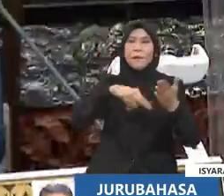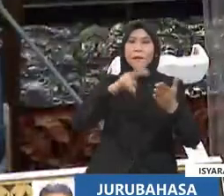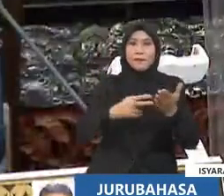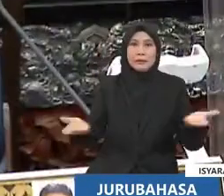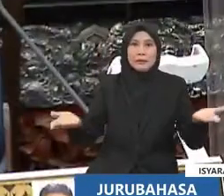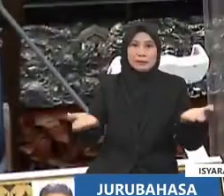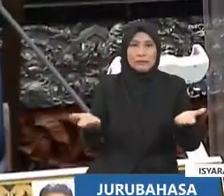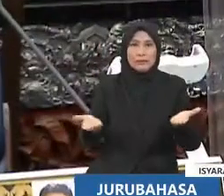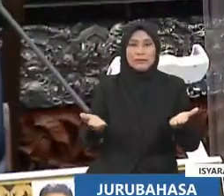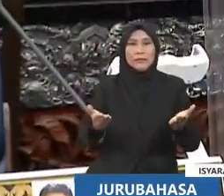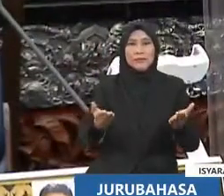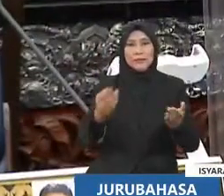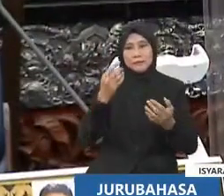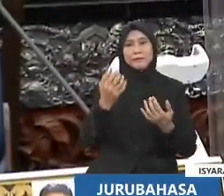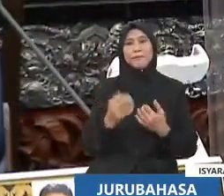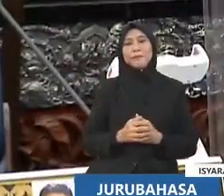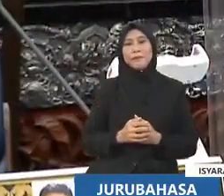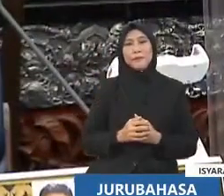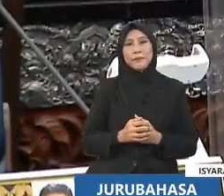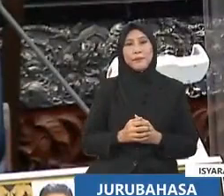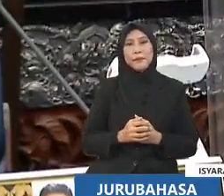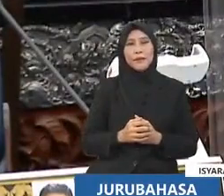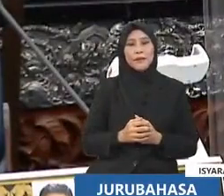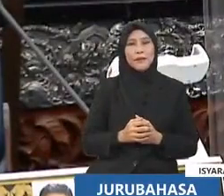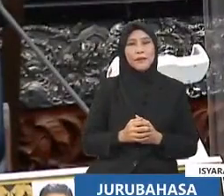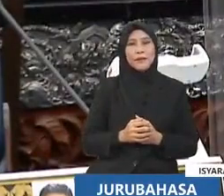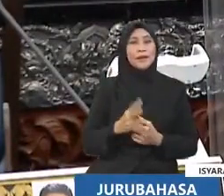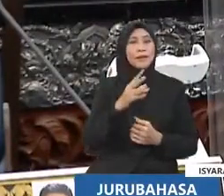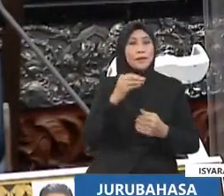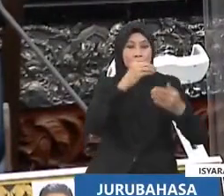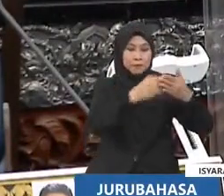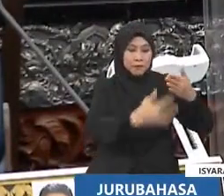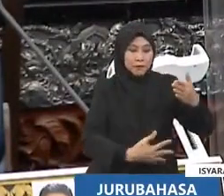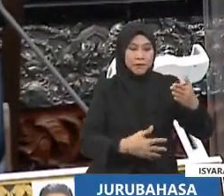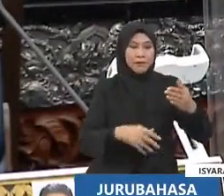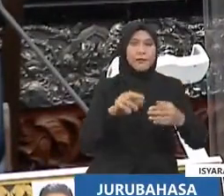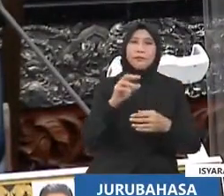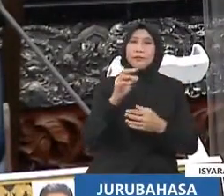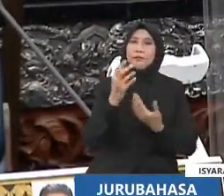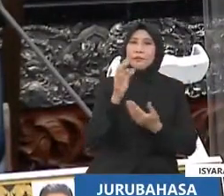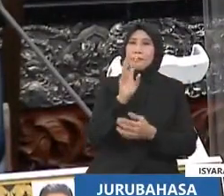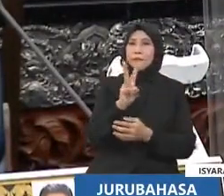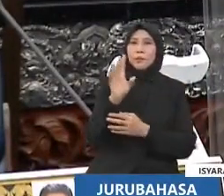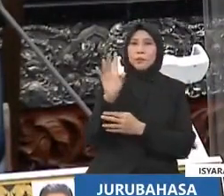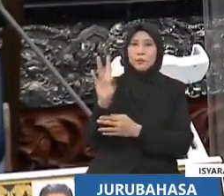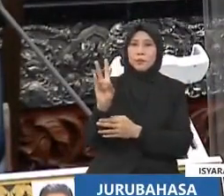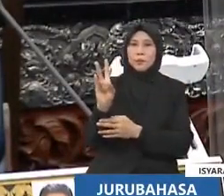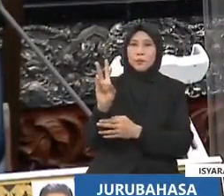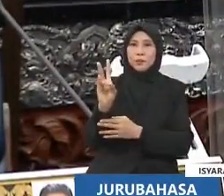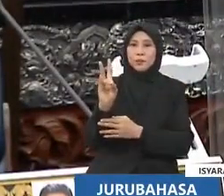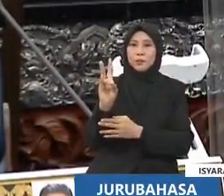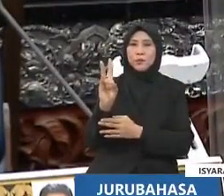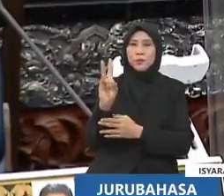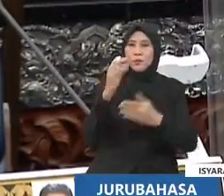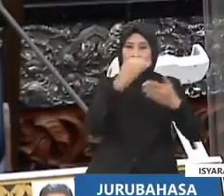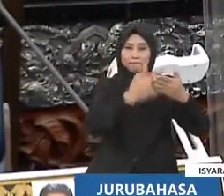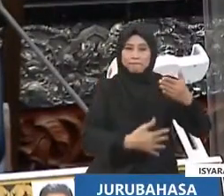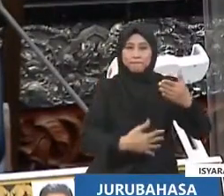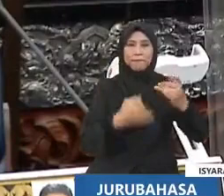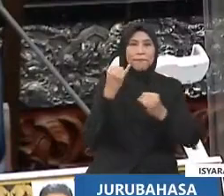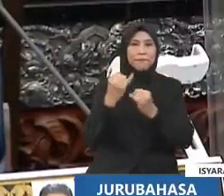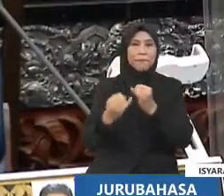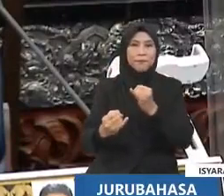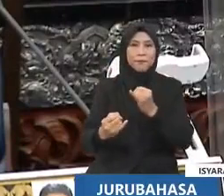di sidang parlimen pada penggal ini, yaitu ianya tersenai dalam AUM 67 giliran yang terakhir